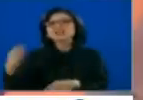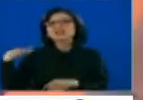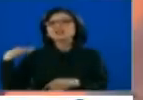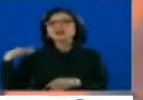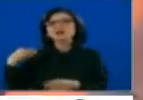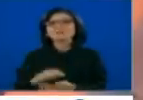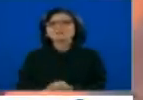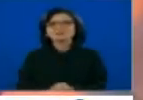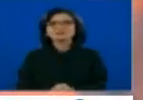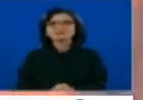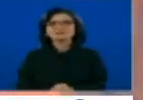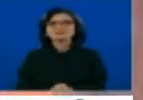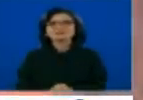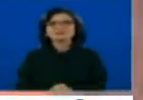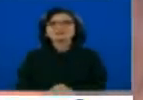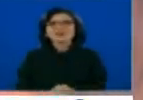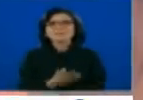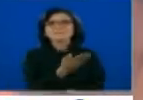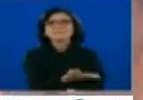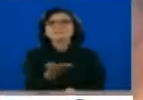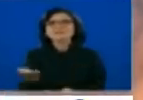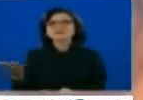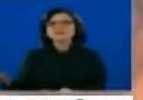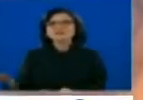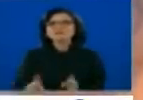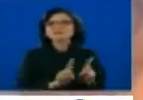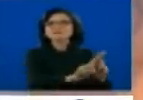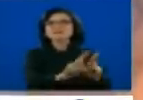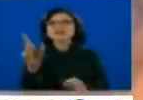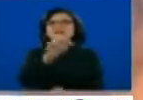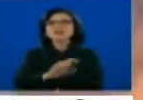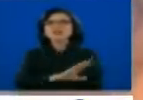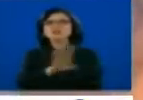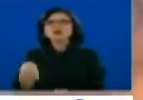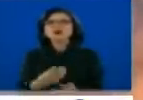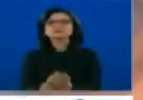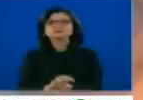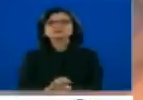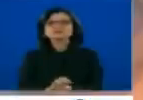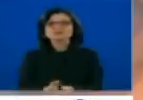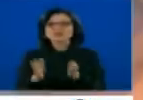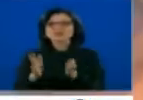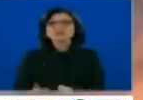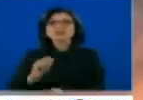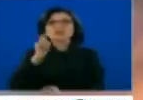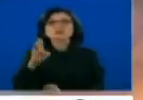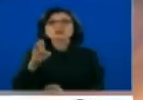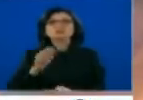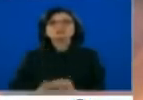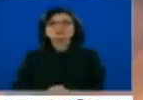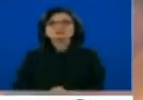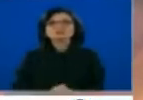bapak dan ibu sekalian para pasangan calon Sesi selanjutnya adalah pertanyaan